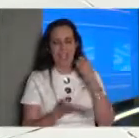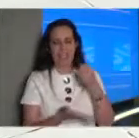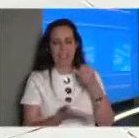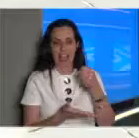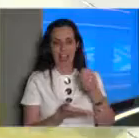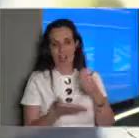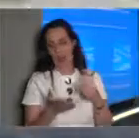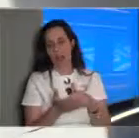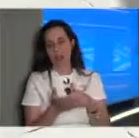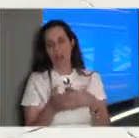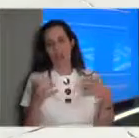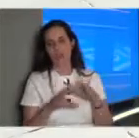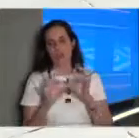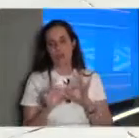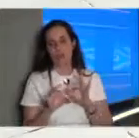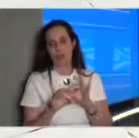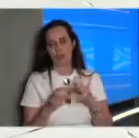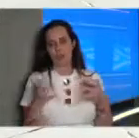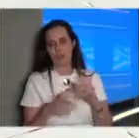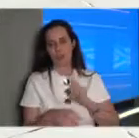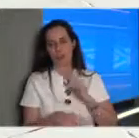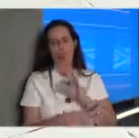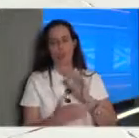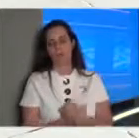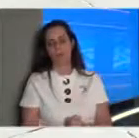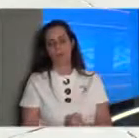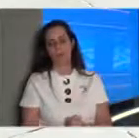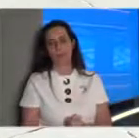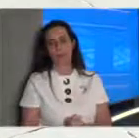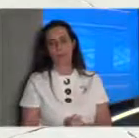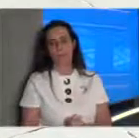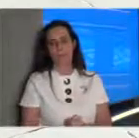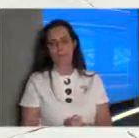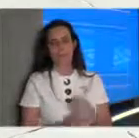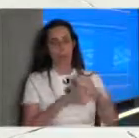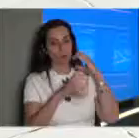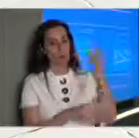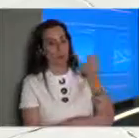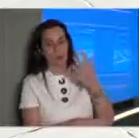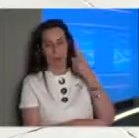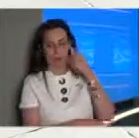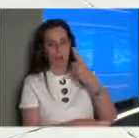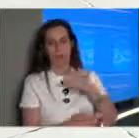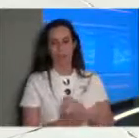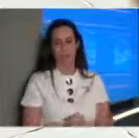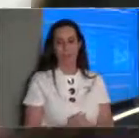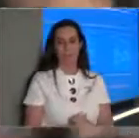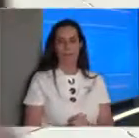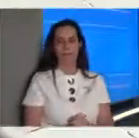התקציב לקבוצה שלו האישית, למפלגה שלו האישית. תחבורה ציבורית בשבת, אתה בעד או